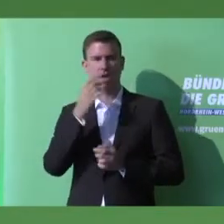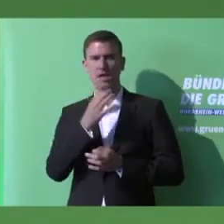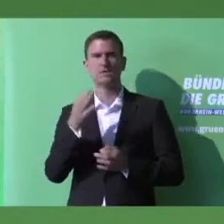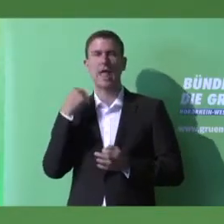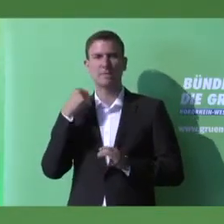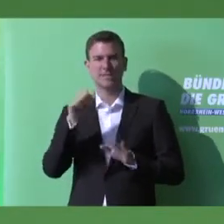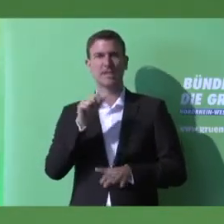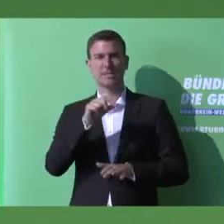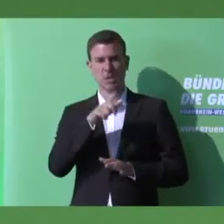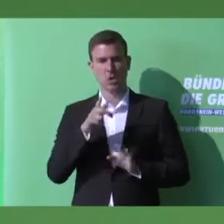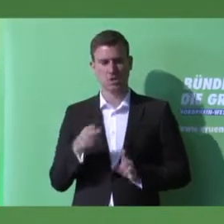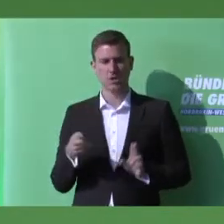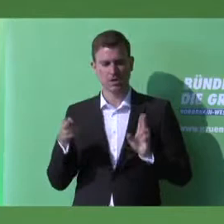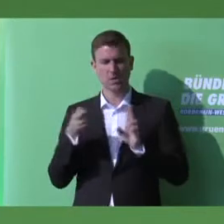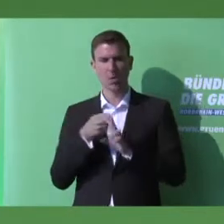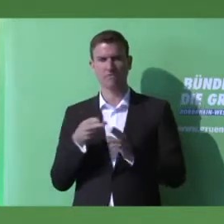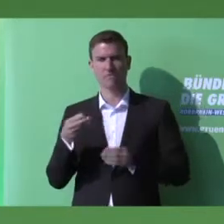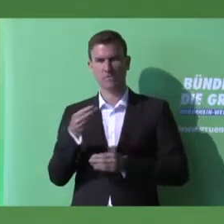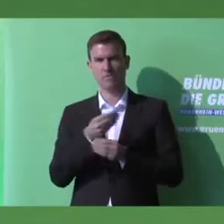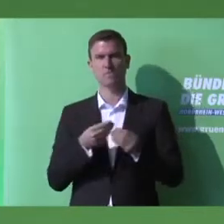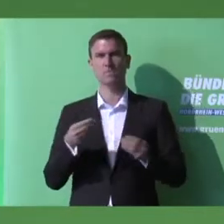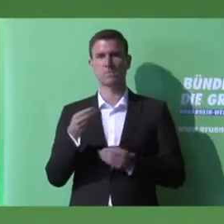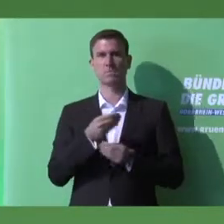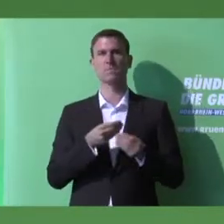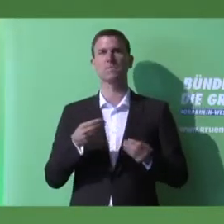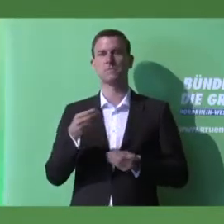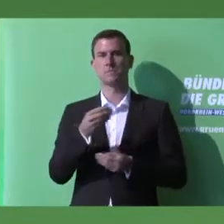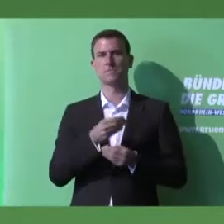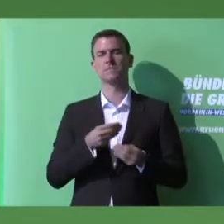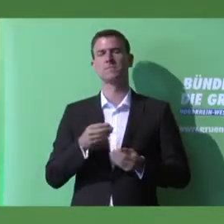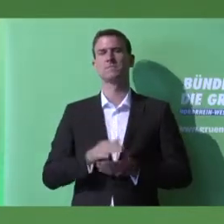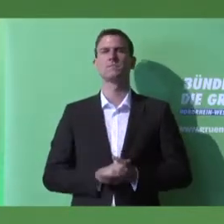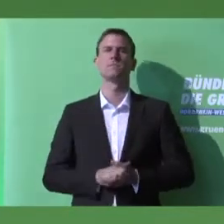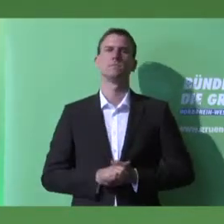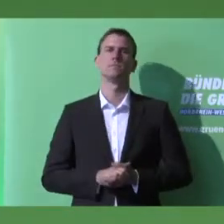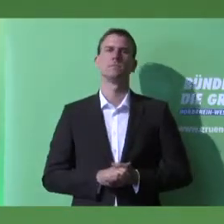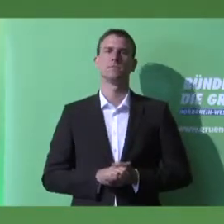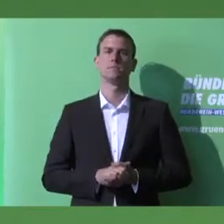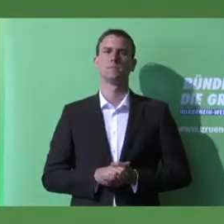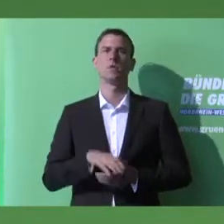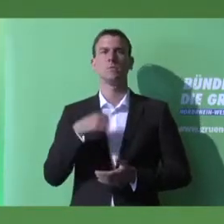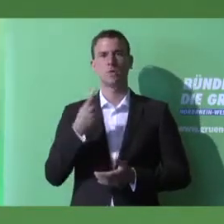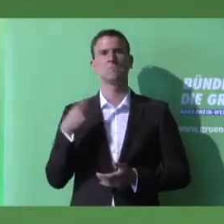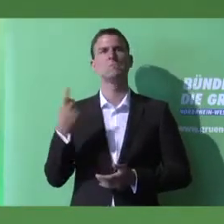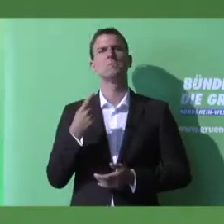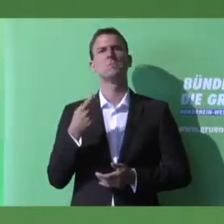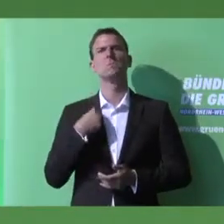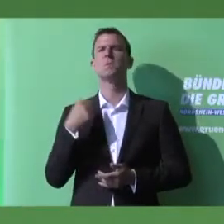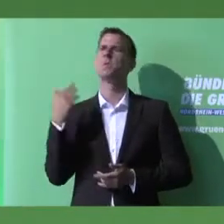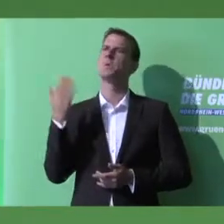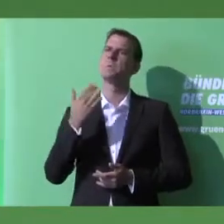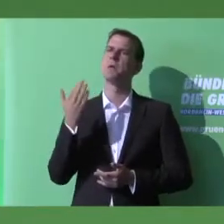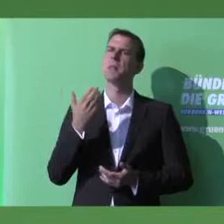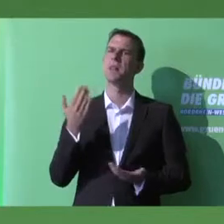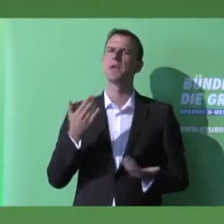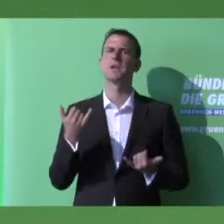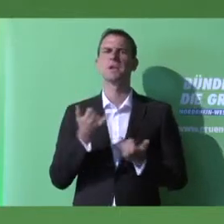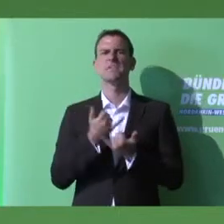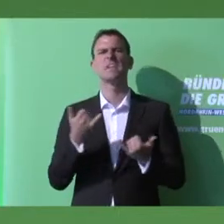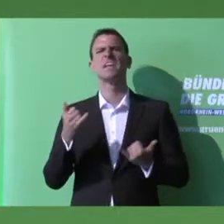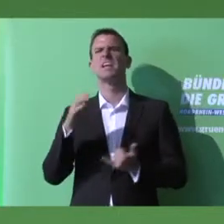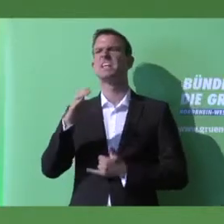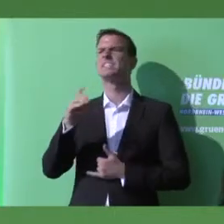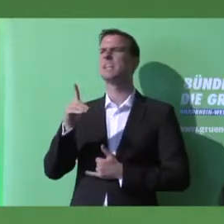getroffen im Kanzleramt und haben gesagt, wir überlegen mal, was wir ins